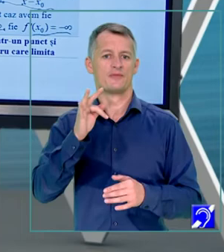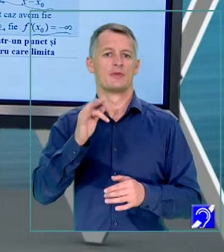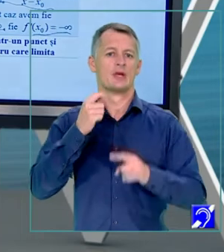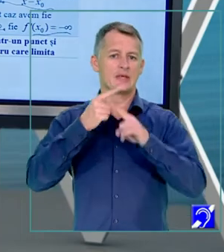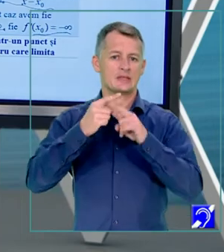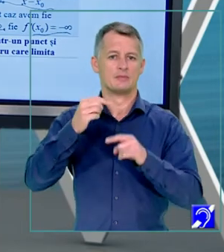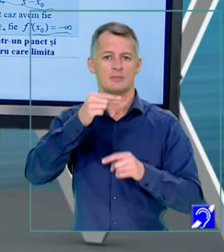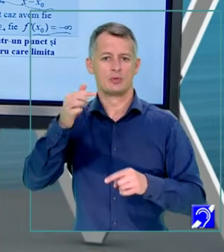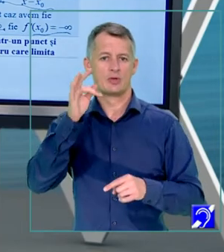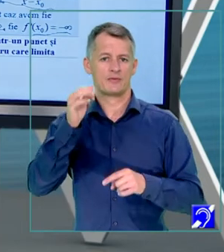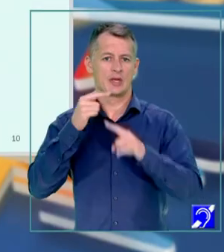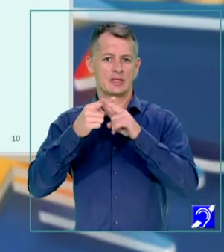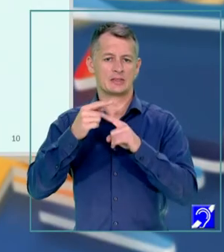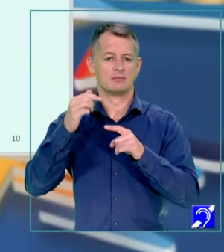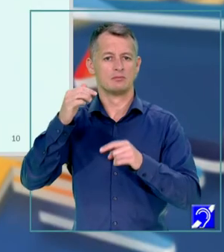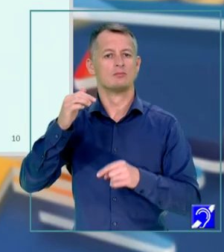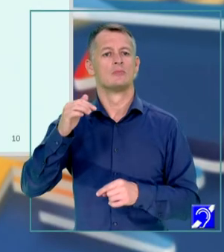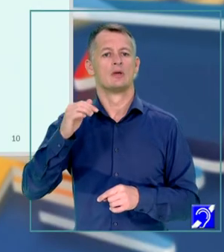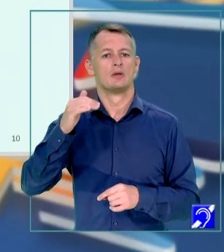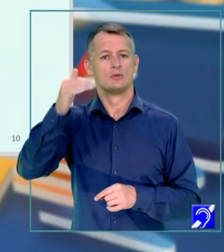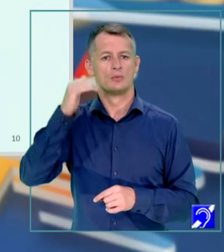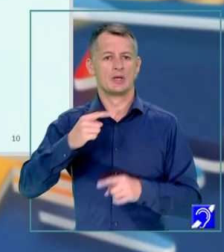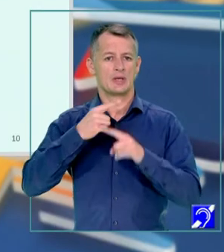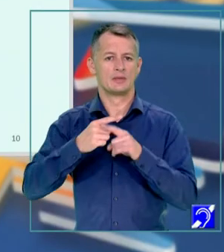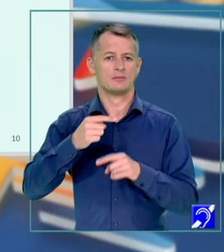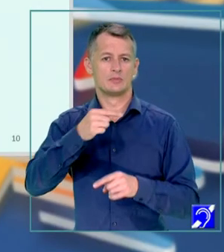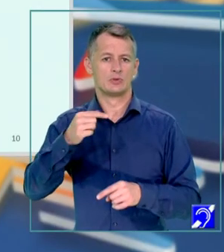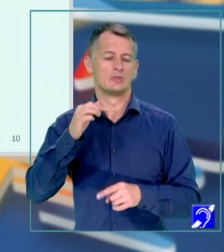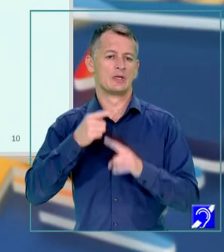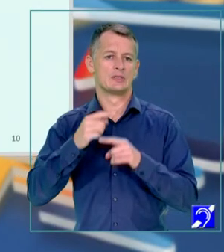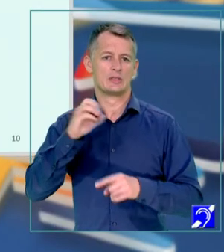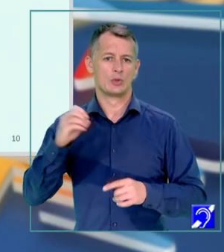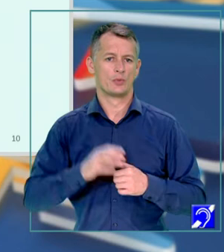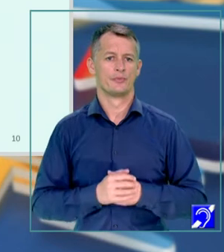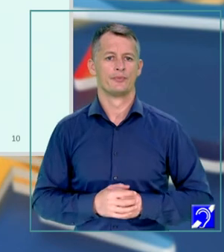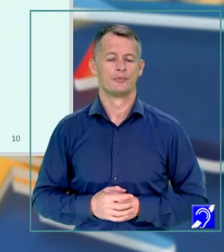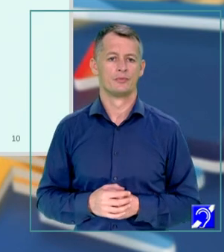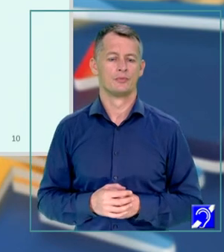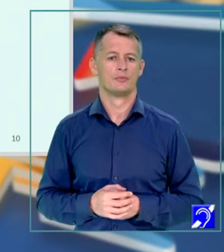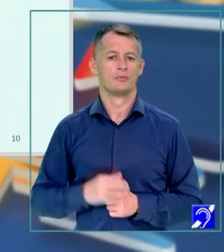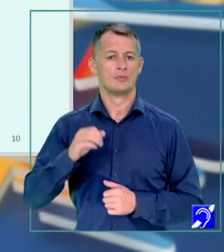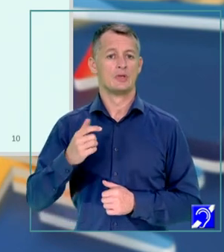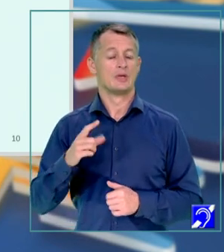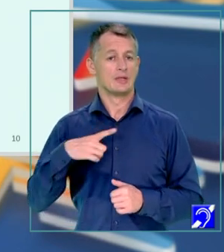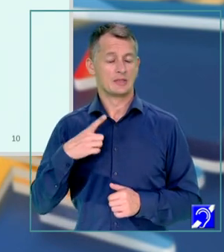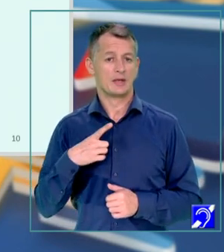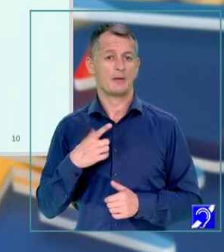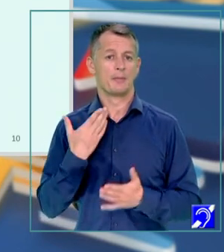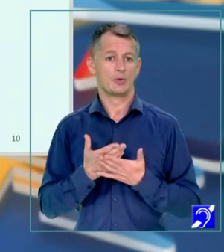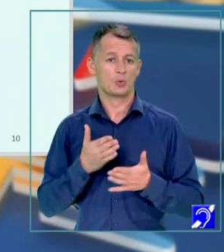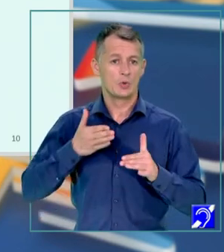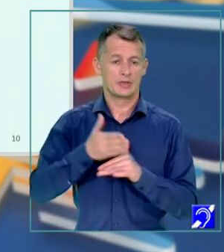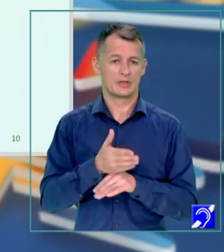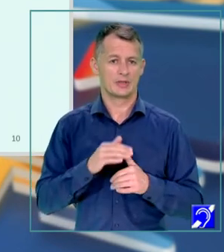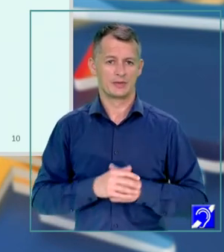exemplu supra x minus zero este un caz nedeterminare mai exact ca dintre 0 pe 0 de ce Pentru că